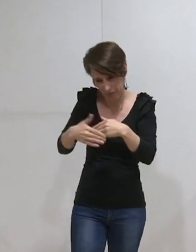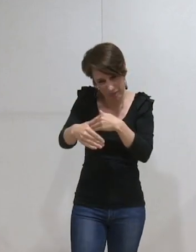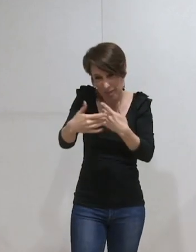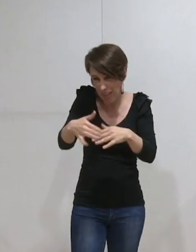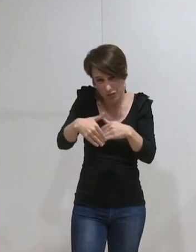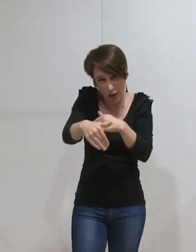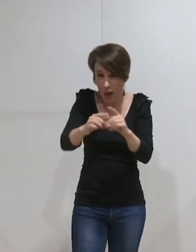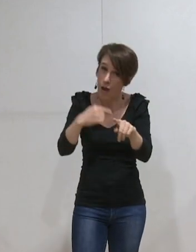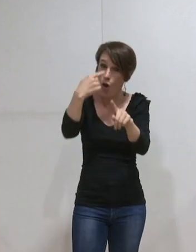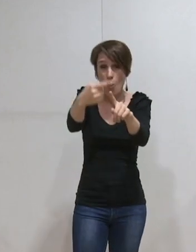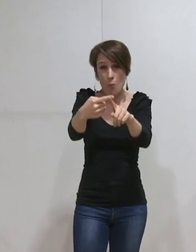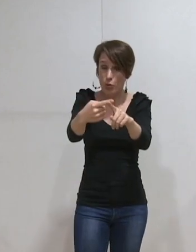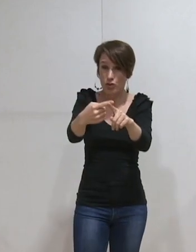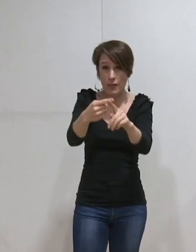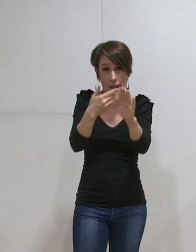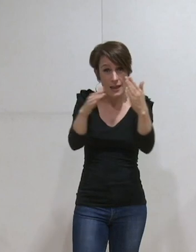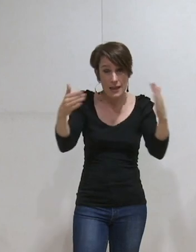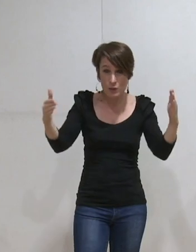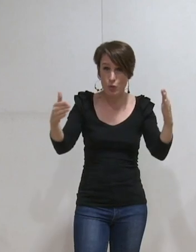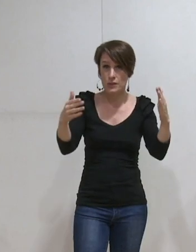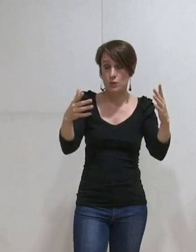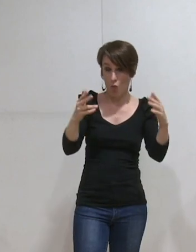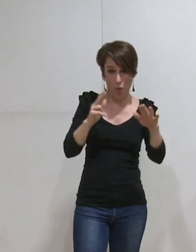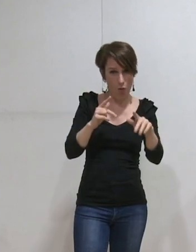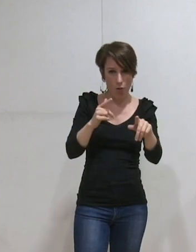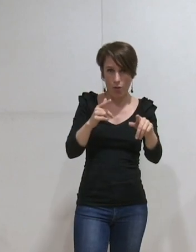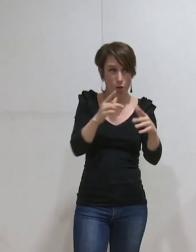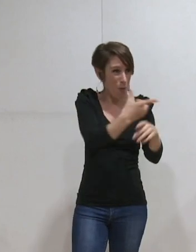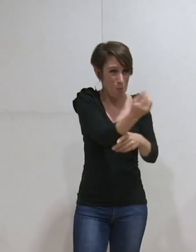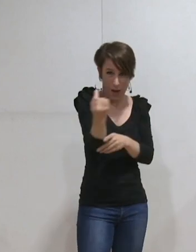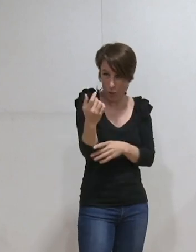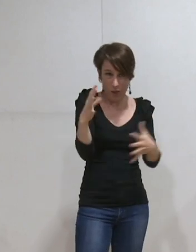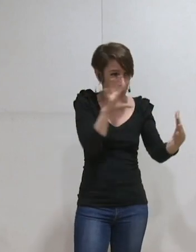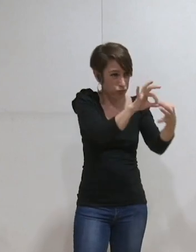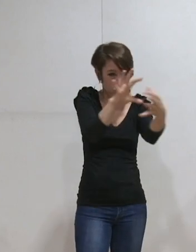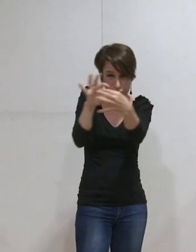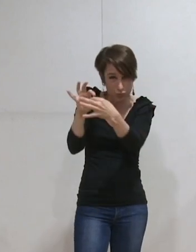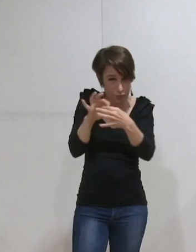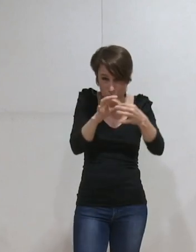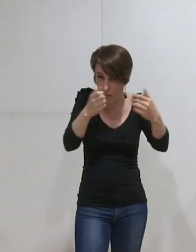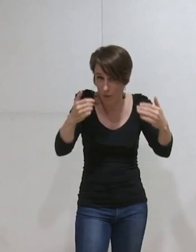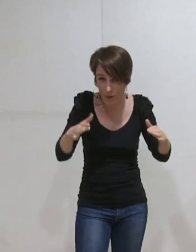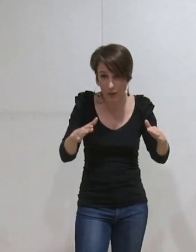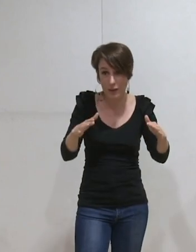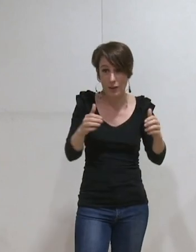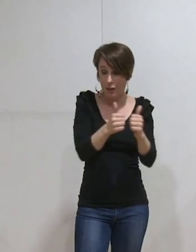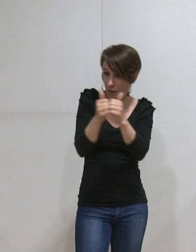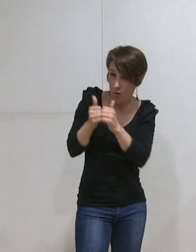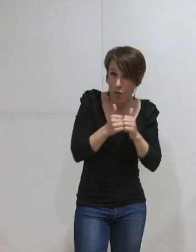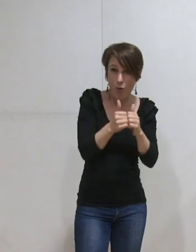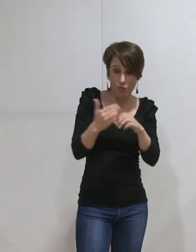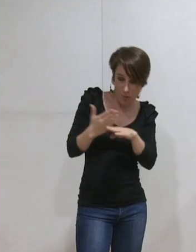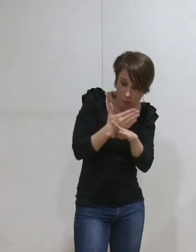fait l'objet de de différents partenariats qui a l'air d'être apprécié par les différents donc partenaires qui qui vont collaborer avec nous autour de cette